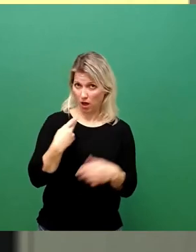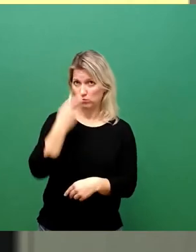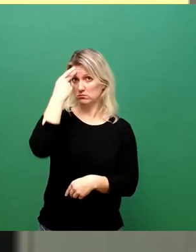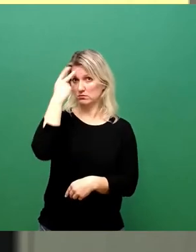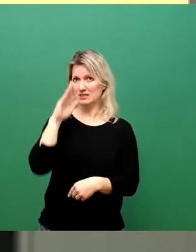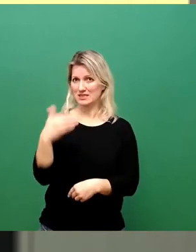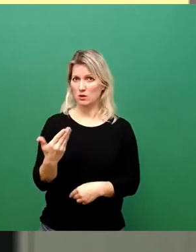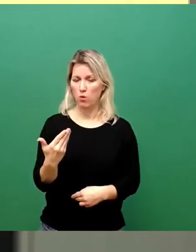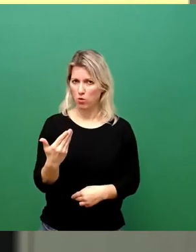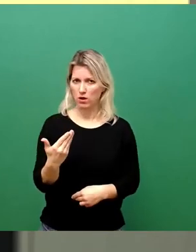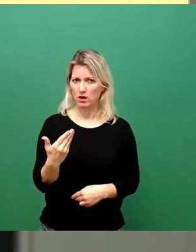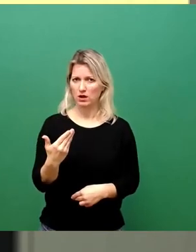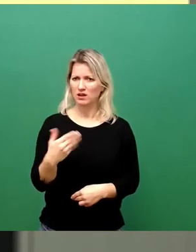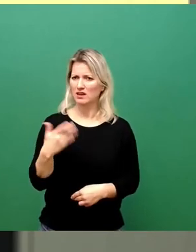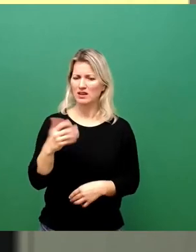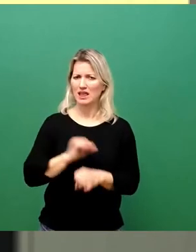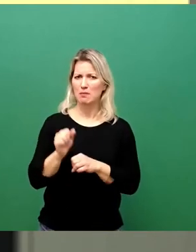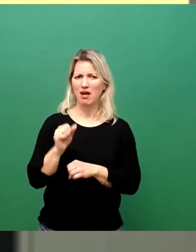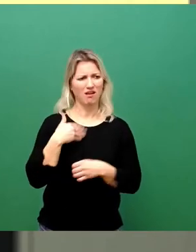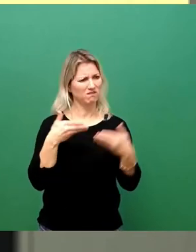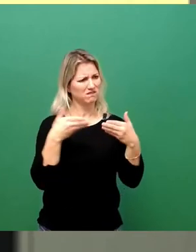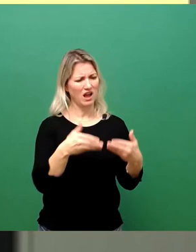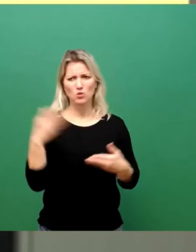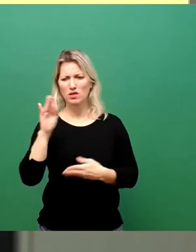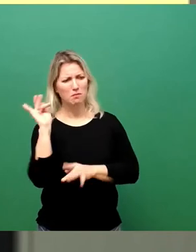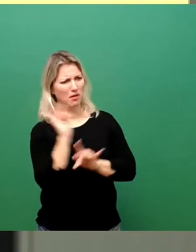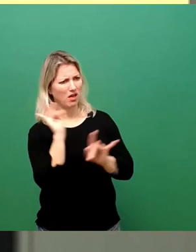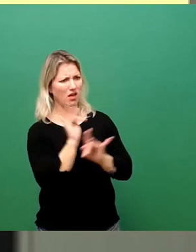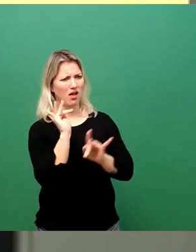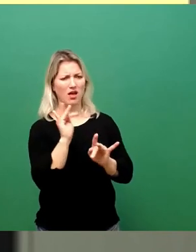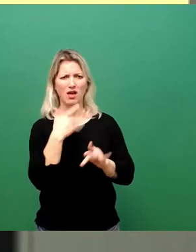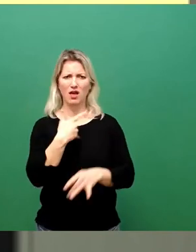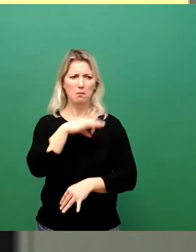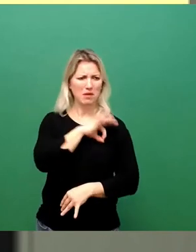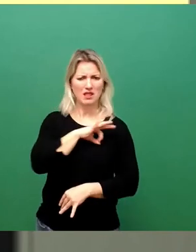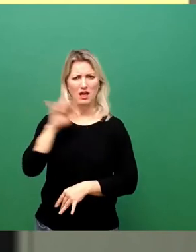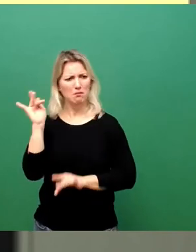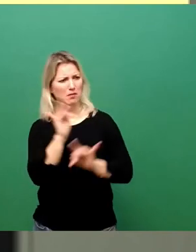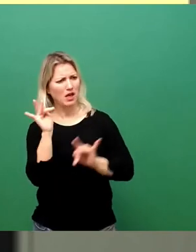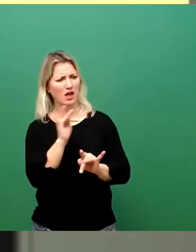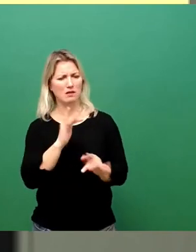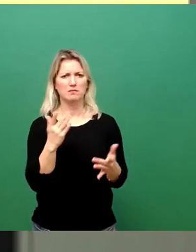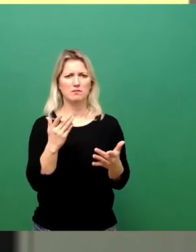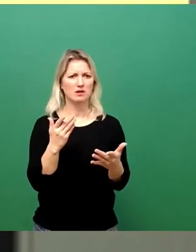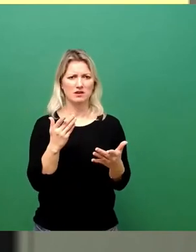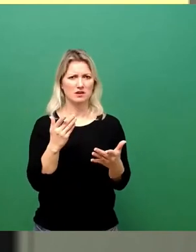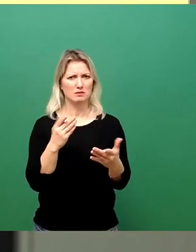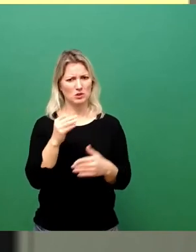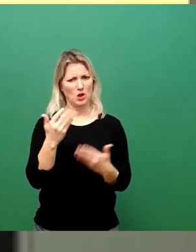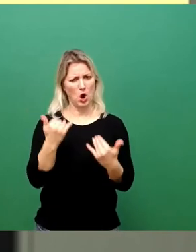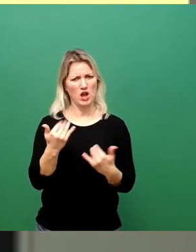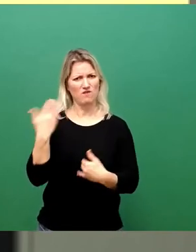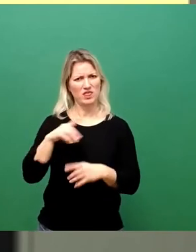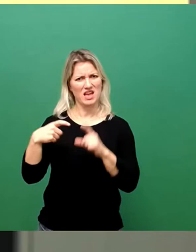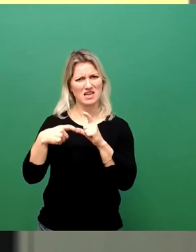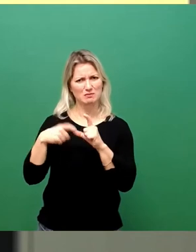einseitige Hetze gegen unsere Fraktion, gegen unsere Partei, das insbesondere heute von der SPD-Fraktion,